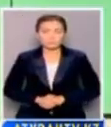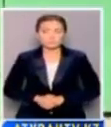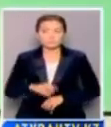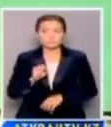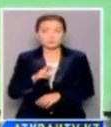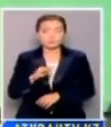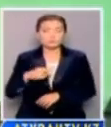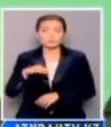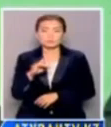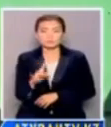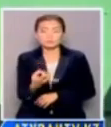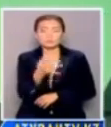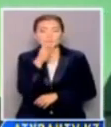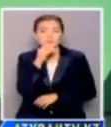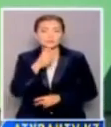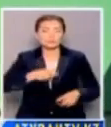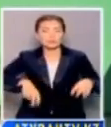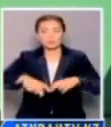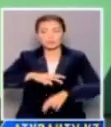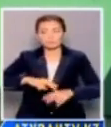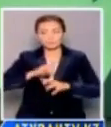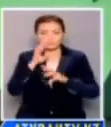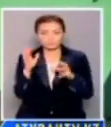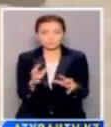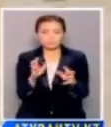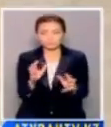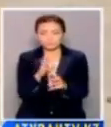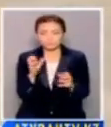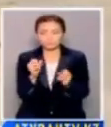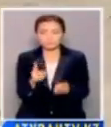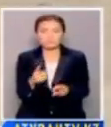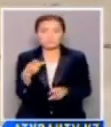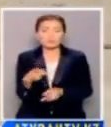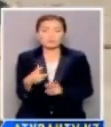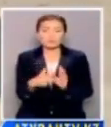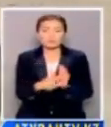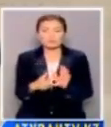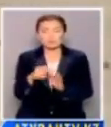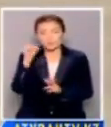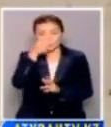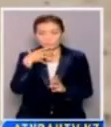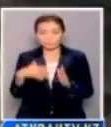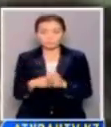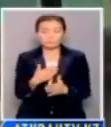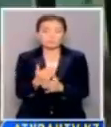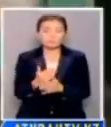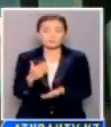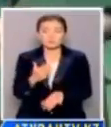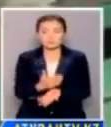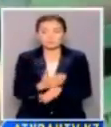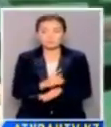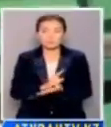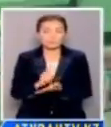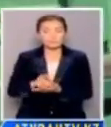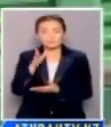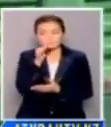Мамутчар Жабасов. Ол қаңғыбас ит мысықтарға қамқор болған еріктілерге 2008 жылдан бері көмектесіп жүр.